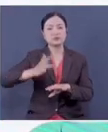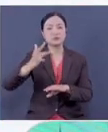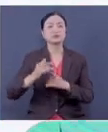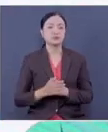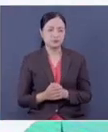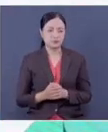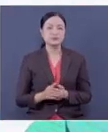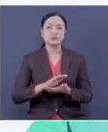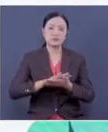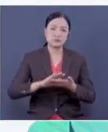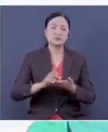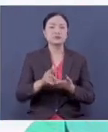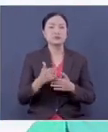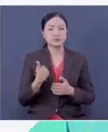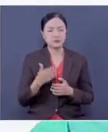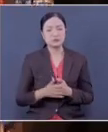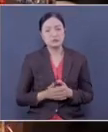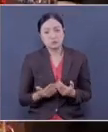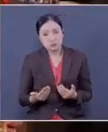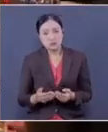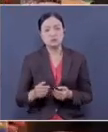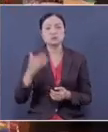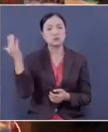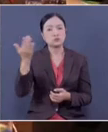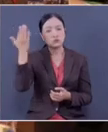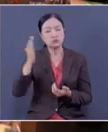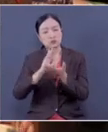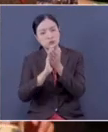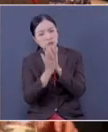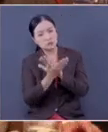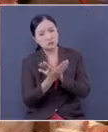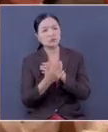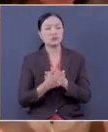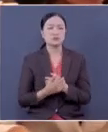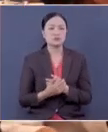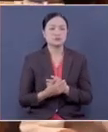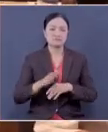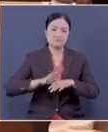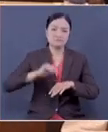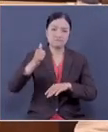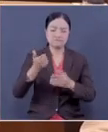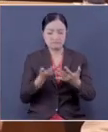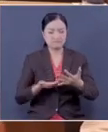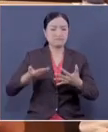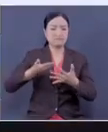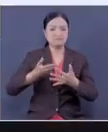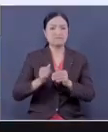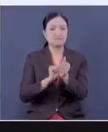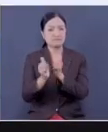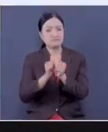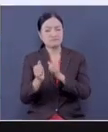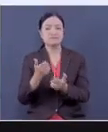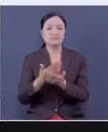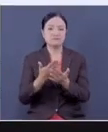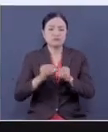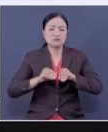ลนี้เกิดขึ้นภายใต้แรงกดดันนะทั้งเรื่องของการเปลี่ยนแปลงสภาพอากาศต้องยกระดับความสามารถในการแข่งขันกระจายร